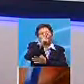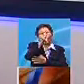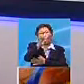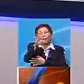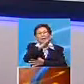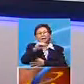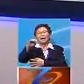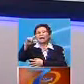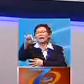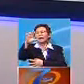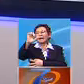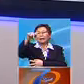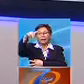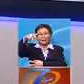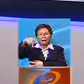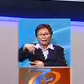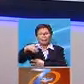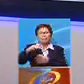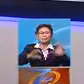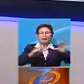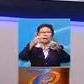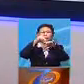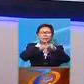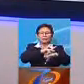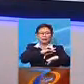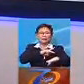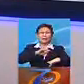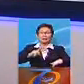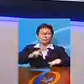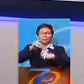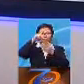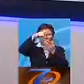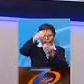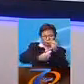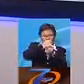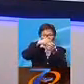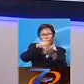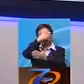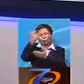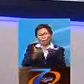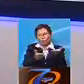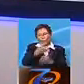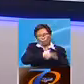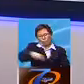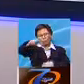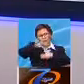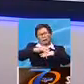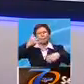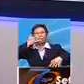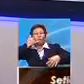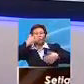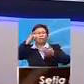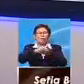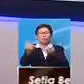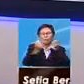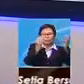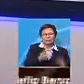grab kepada kabinet dalam tahun ini juga ia meliputi maklum balas pihak pengusaha perkhidmatan pengangkutan dalam talian itu pemandu